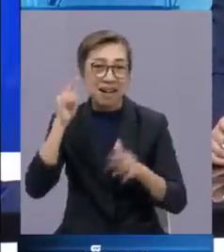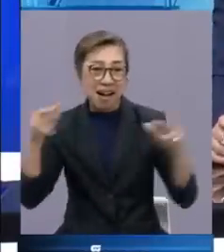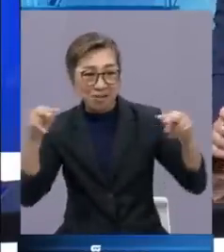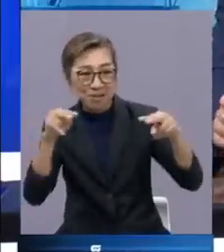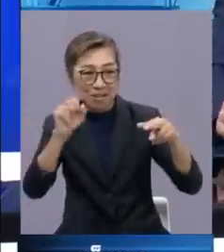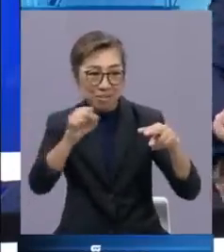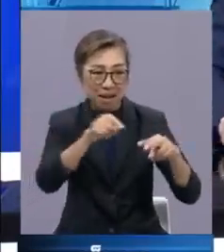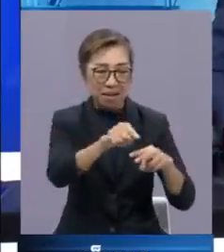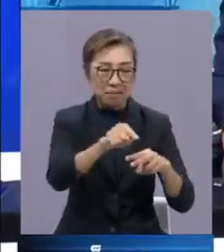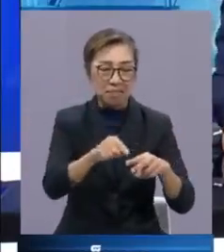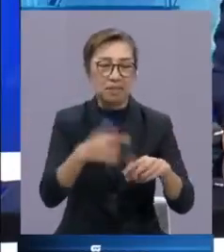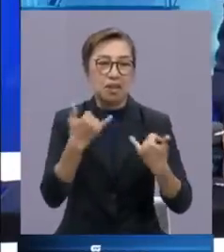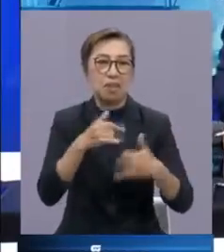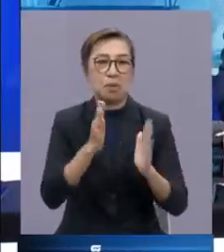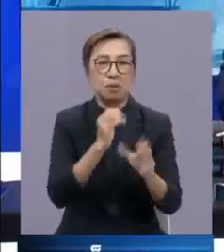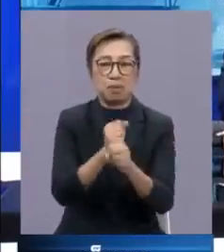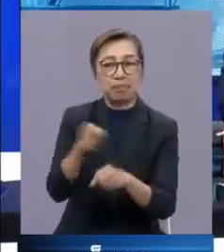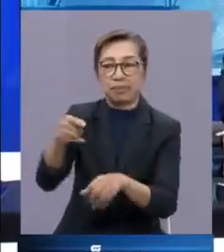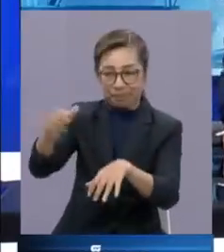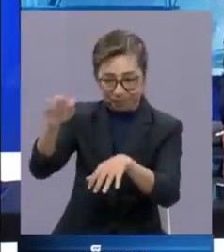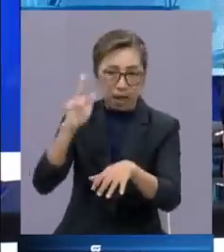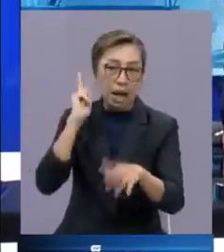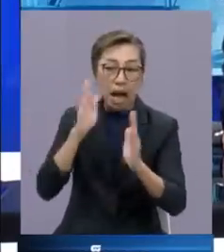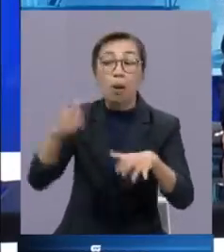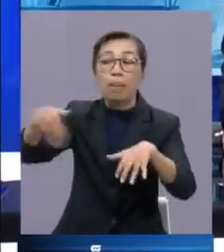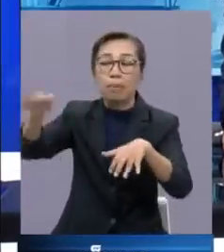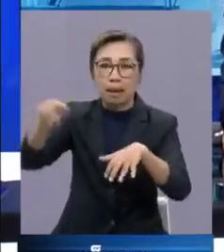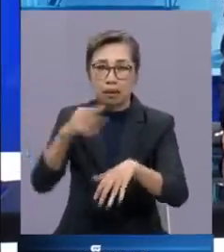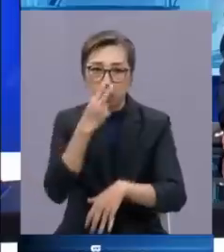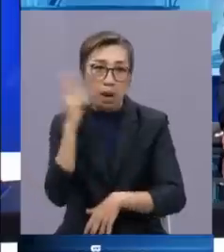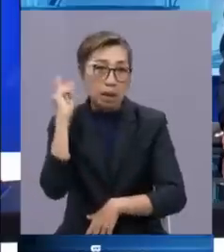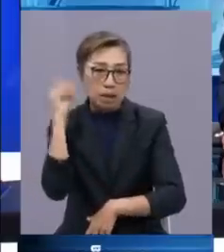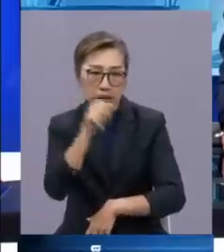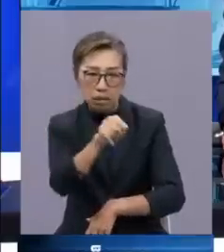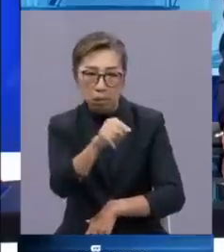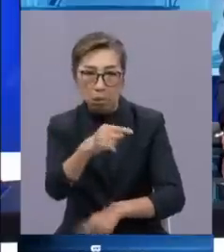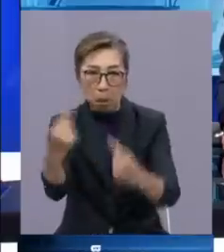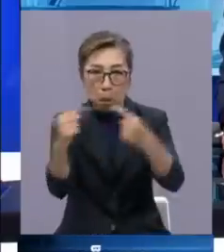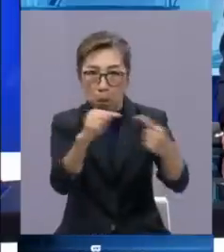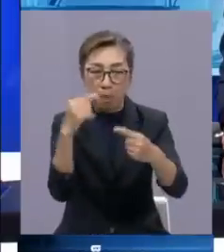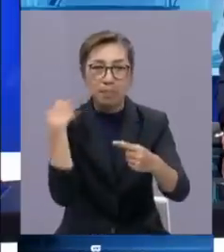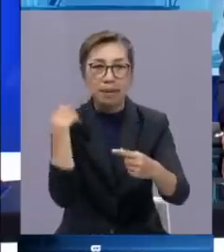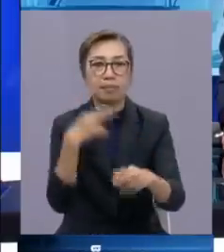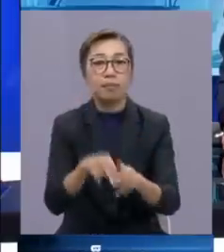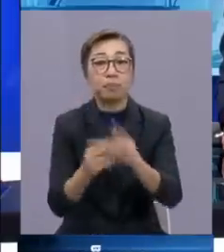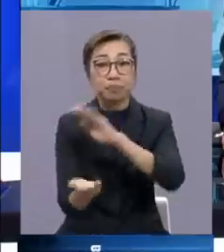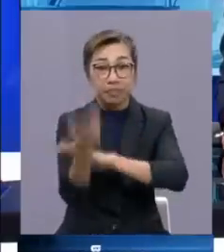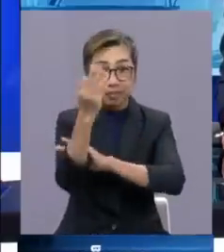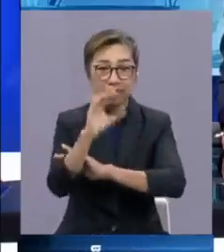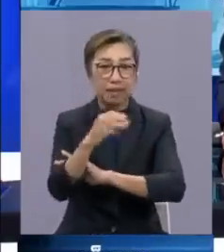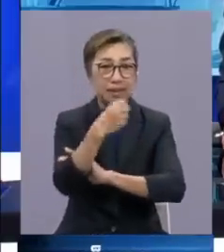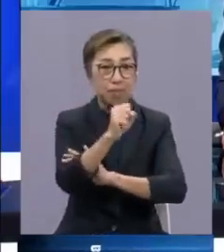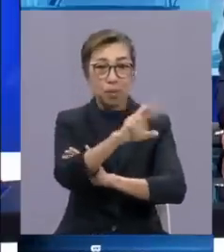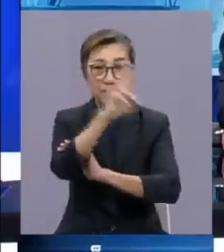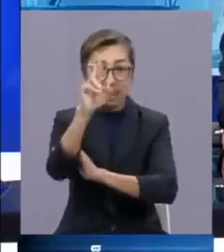ควรเมื่อสักครู่ได้ยินเสียงแว่วๆมาจากข้างหลังคุณอัญชลีเหมือนกันนะก็เป็นการถกของในส่วนของคุณอดิศรแล้วก็น่าสนใจตรงที่ภาคเช้าเอาประเด็นเรื่อง